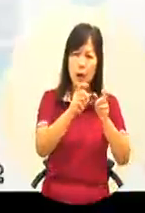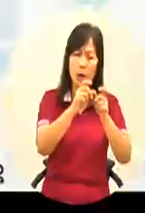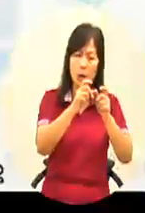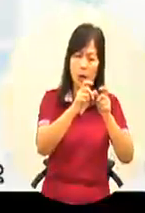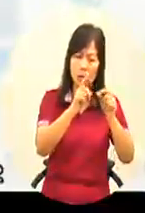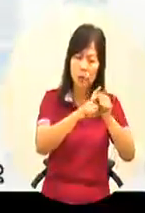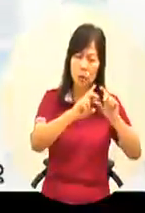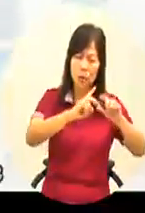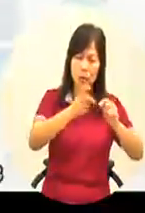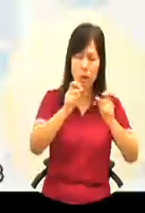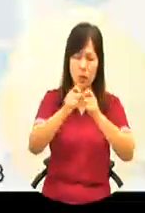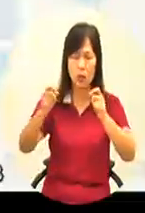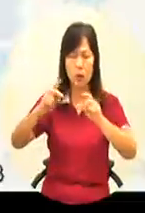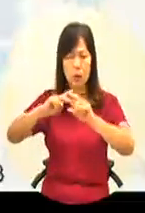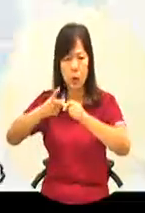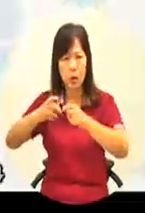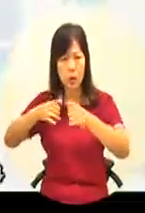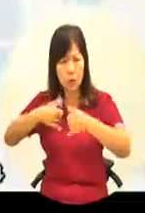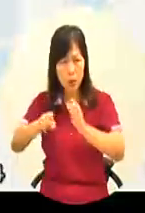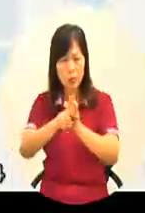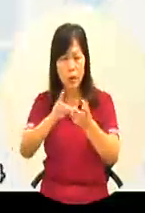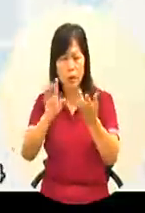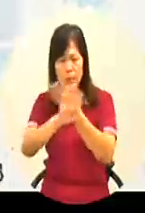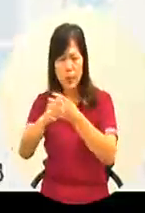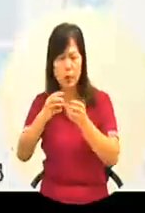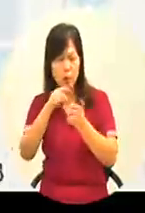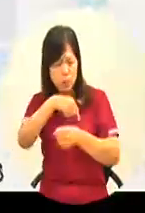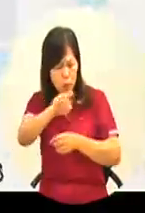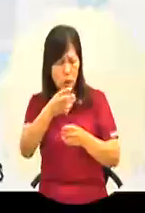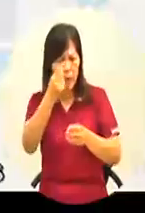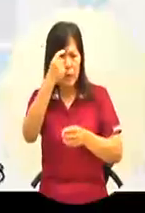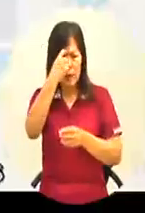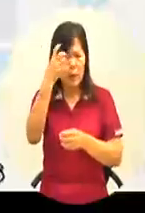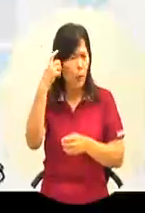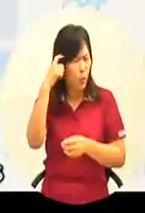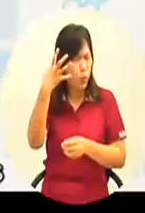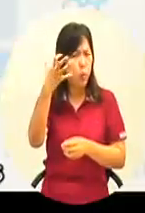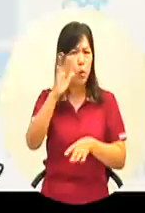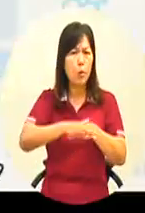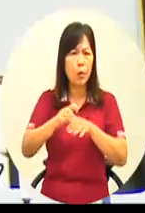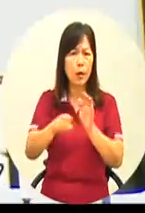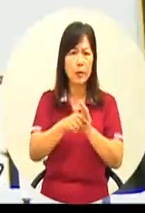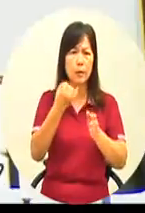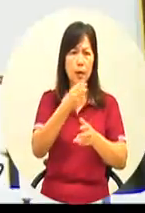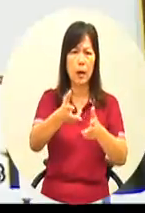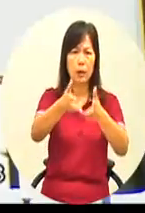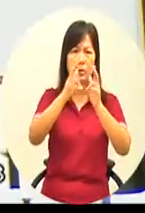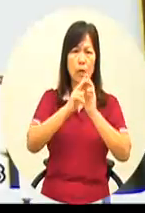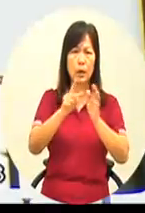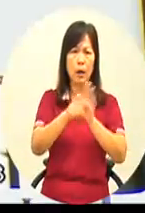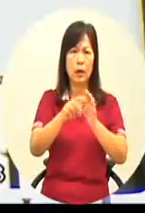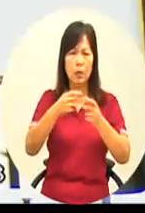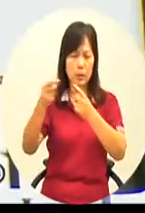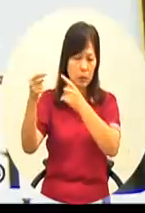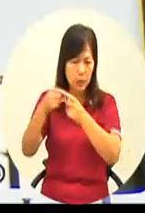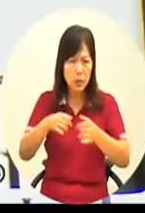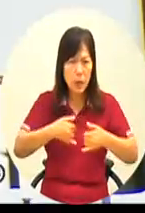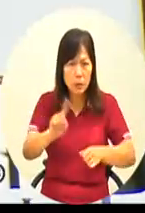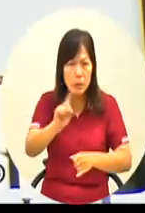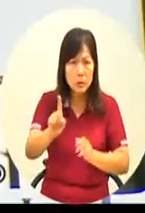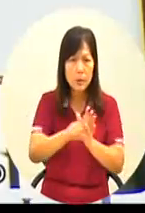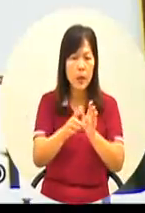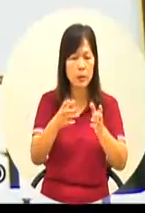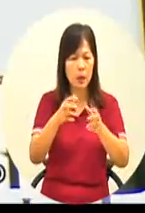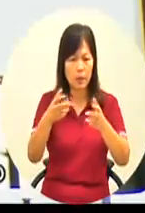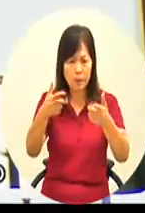们外地的住民去那边的话会很困扰。好，包括说他秀兰桥、永福桥、福和桥下来接的路并不是他相